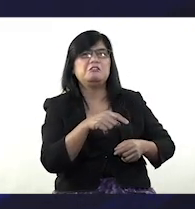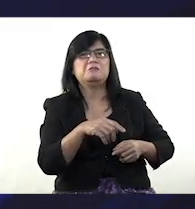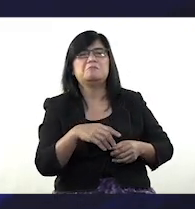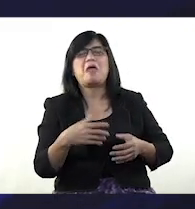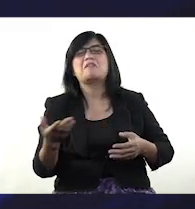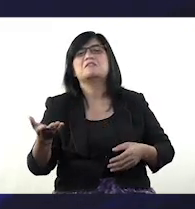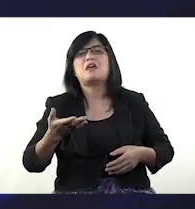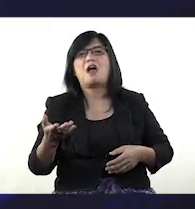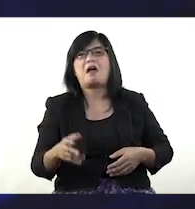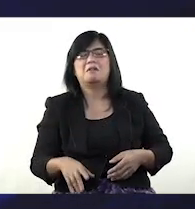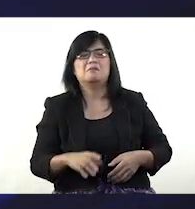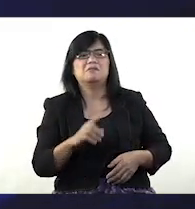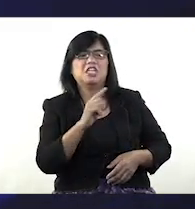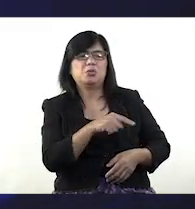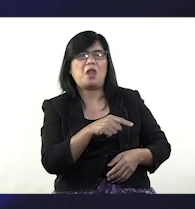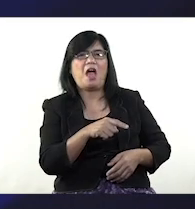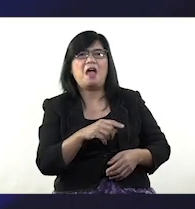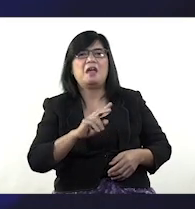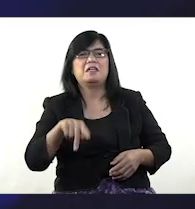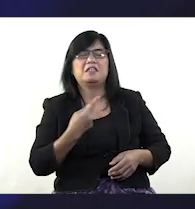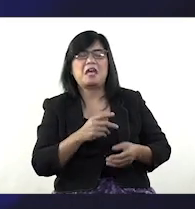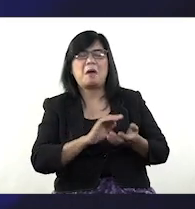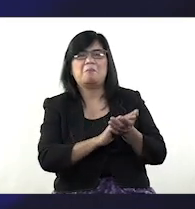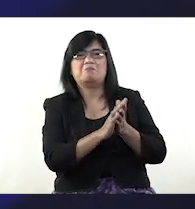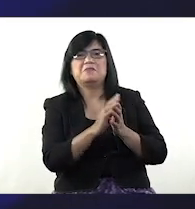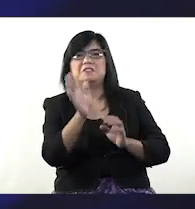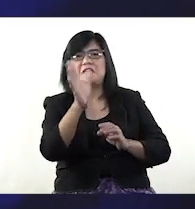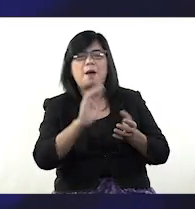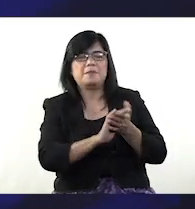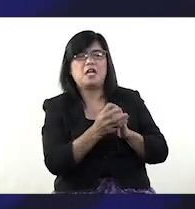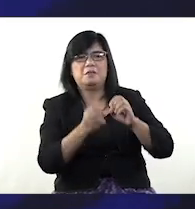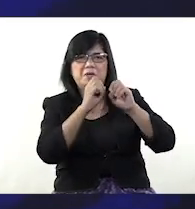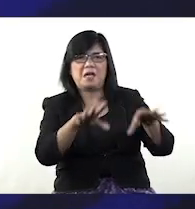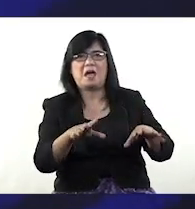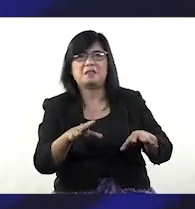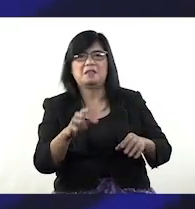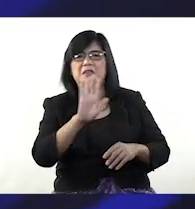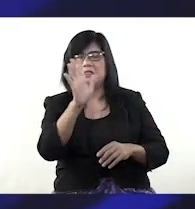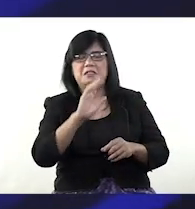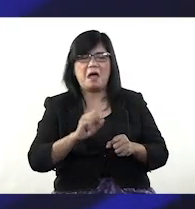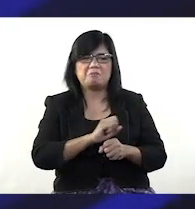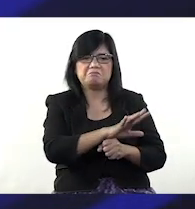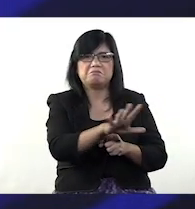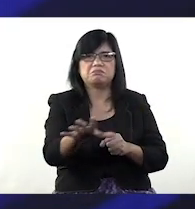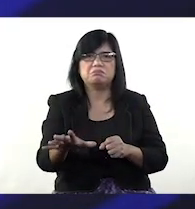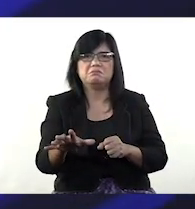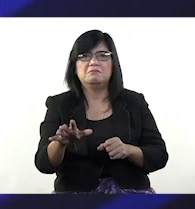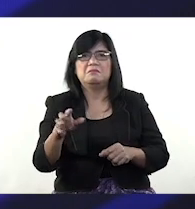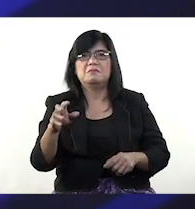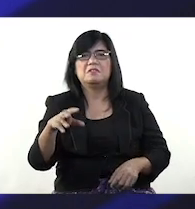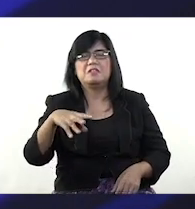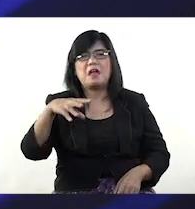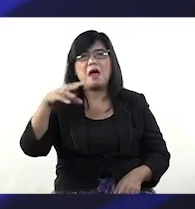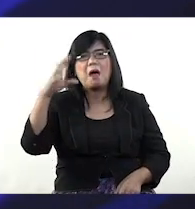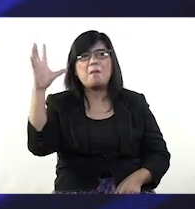Hai tapi kita tidak jadi berkat kita tidak berdampak kira-kira jadi terang kita enggak mengerti Visi dan